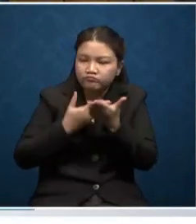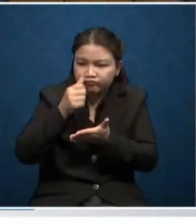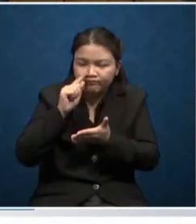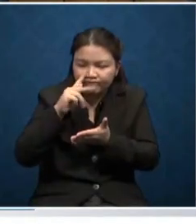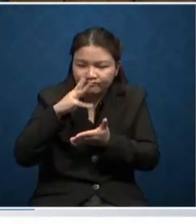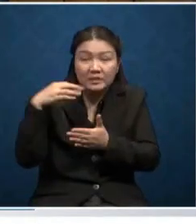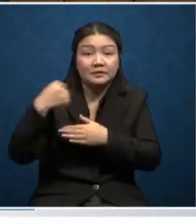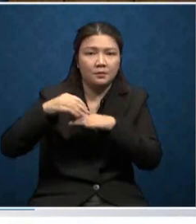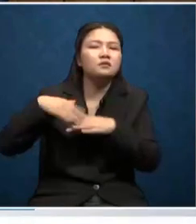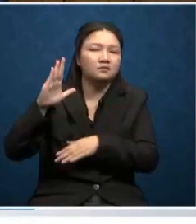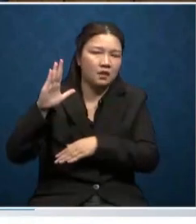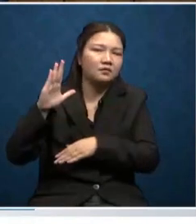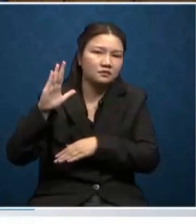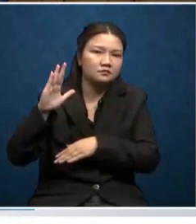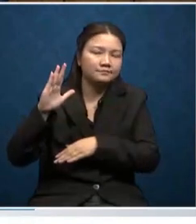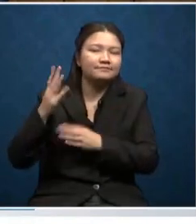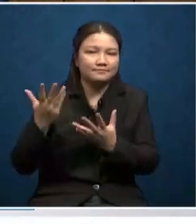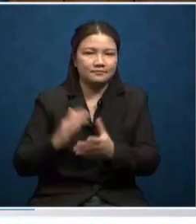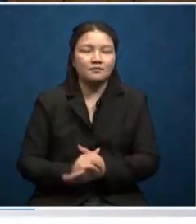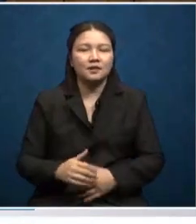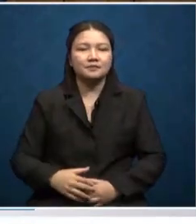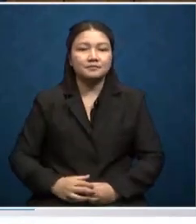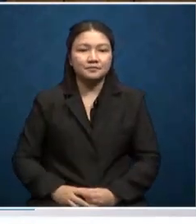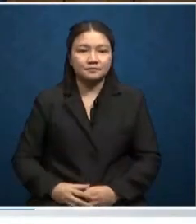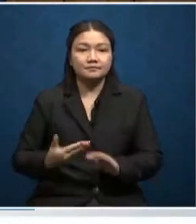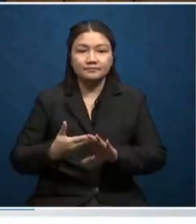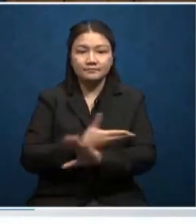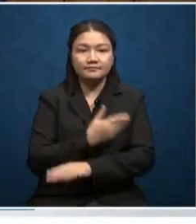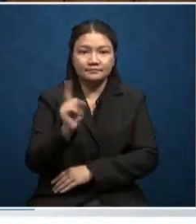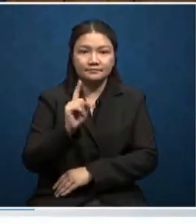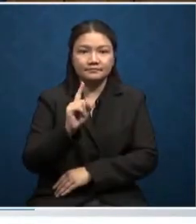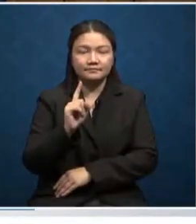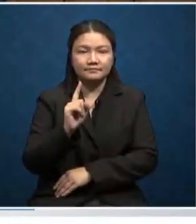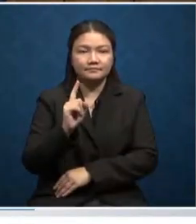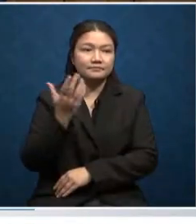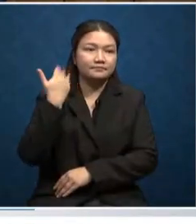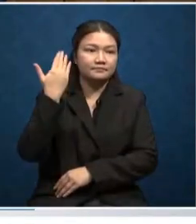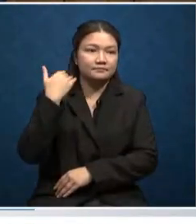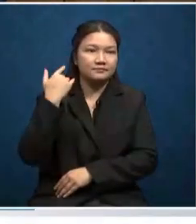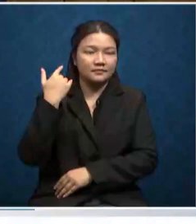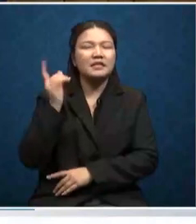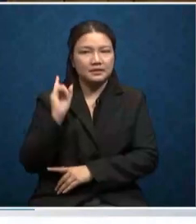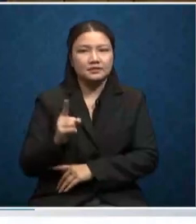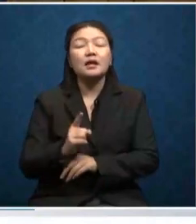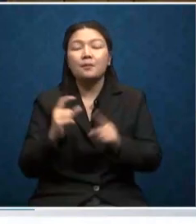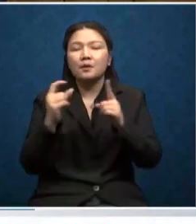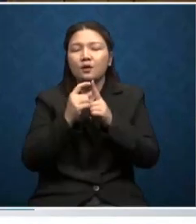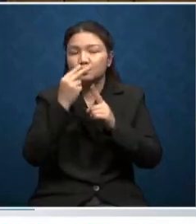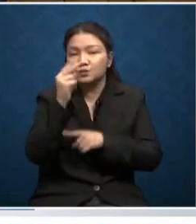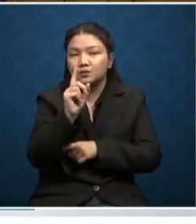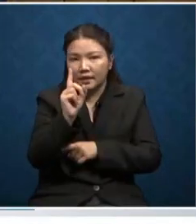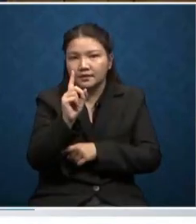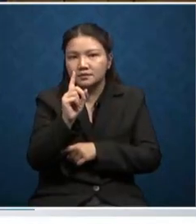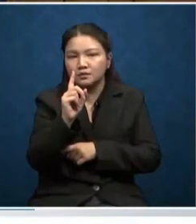ครับท่านประธานครับผมไปค้นอันที่จริงไม่ต้องค้นหรอกข้อบังคับ